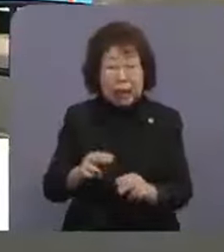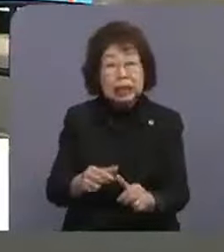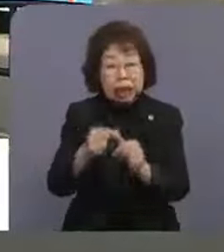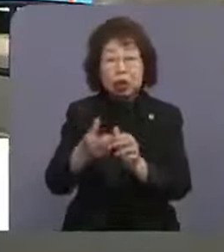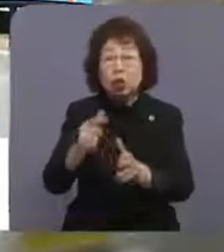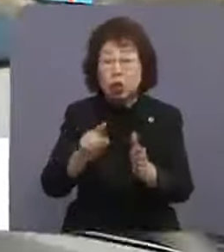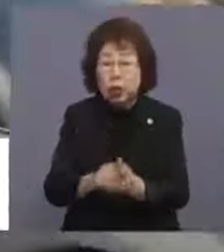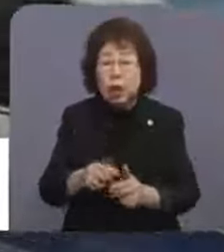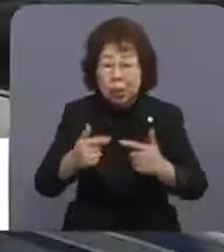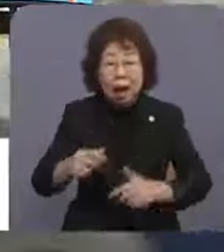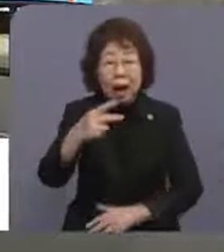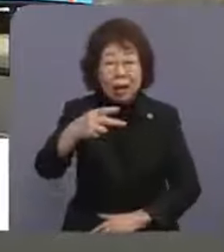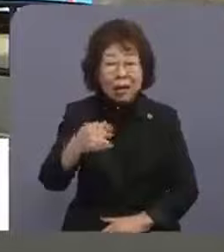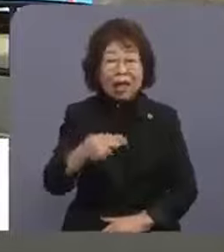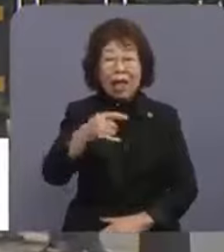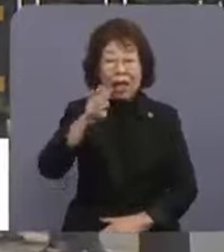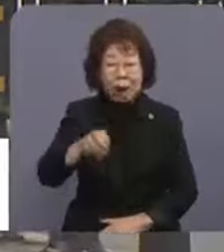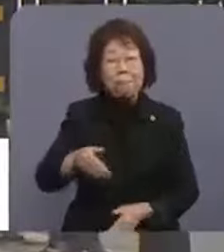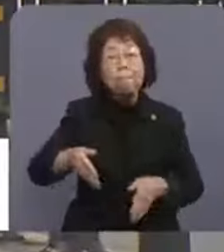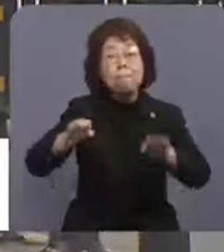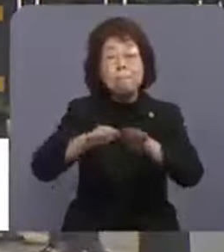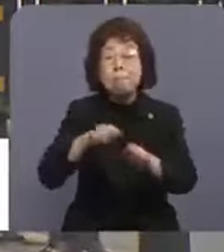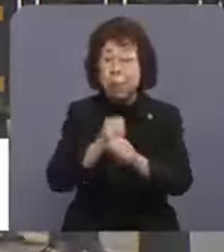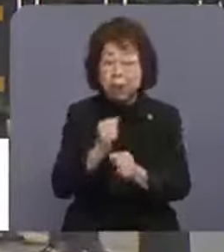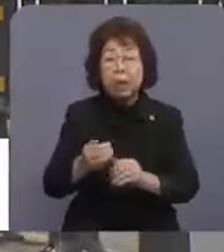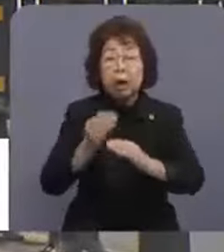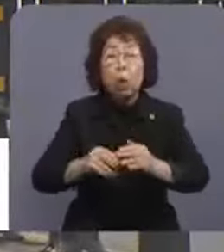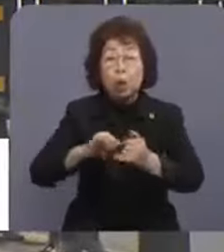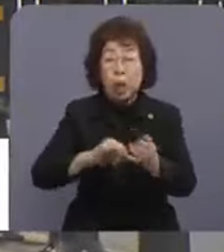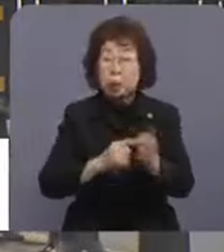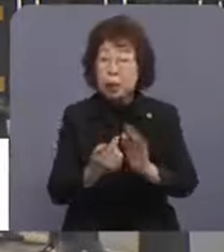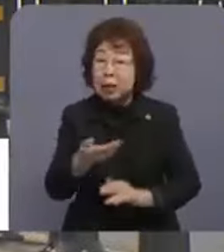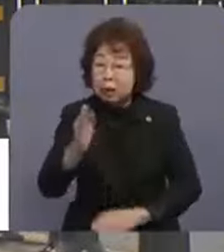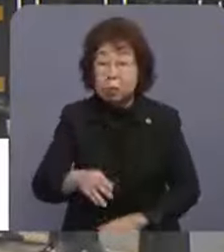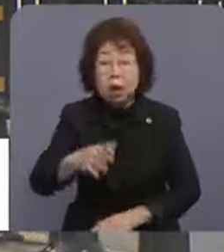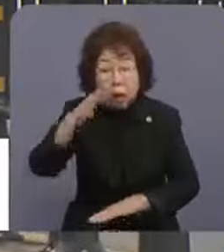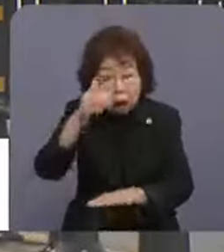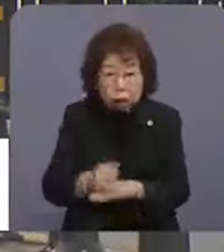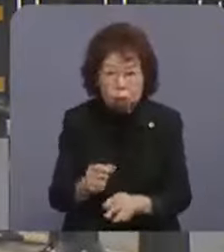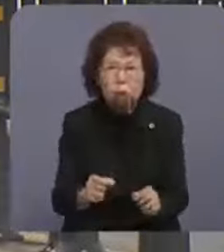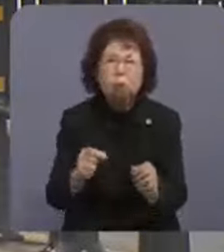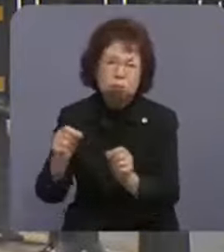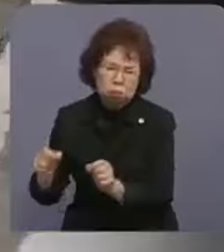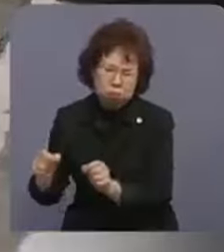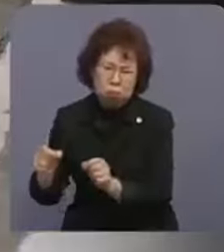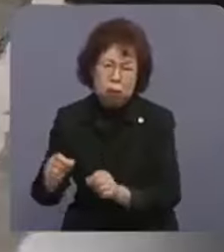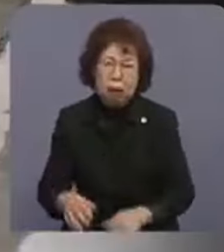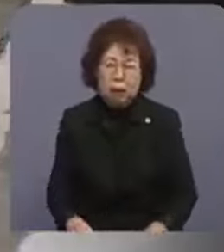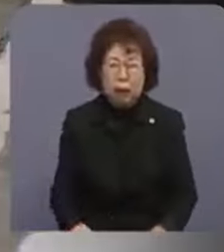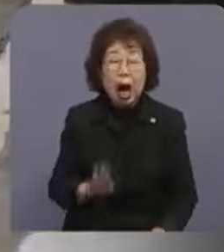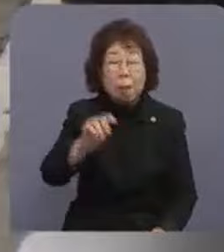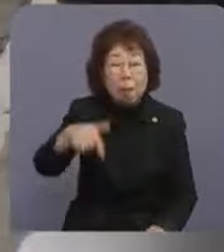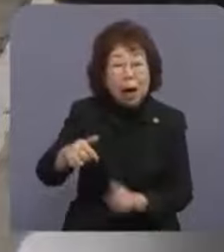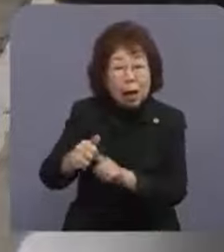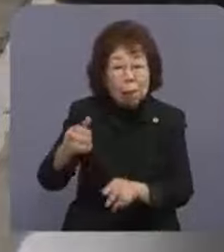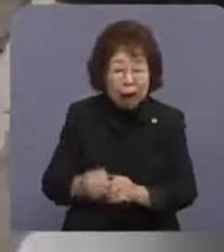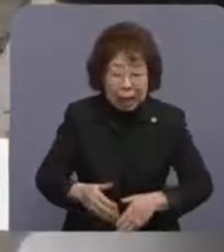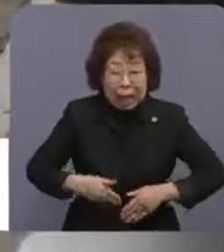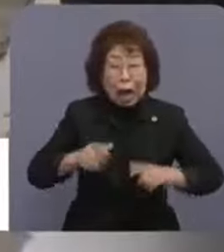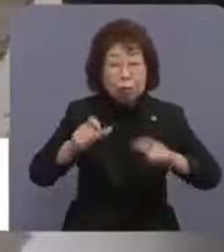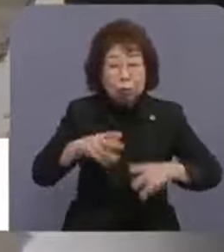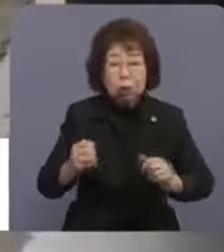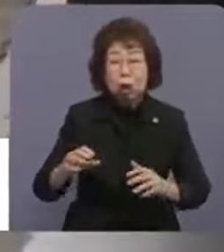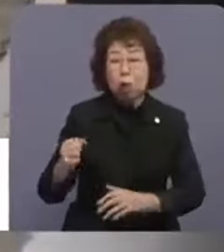위해 트램 사이언스 파크 조성이란 공약을 내걸었지만 결국 보류됐습니다. 박 의원은 남구의회